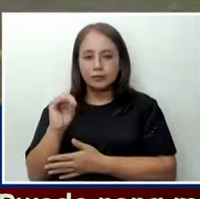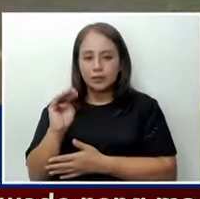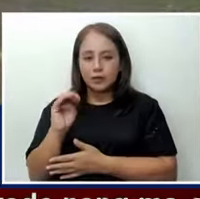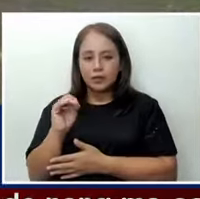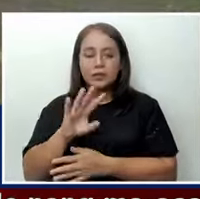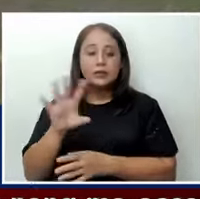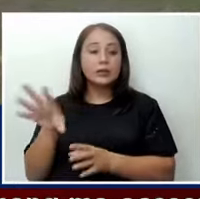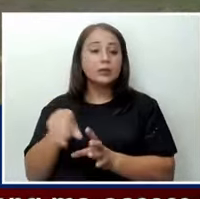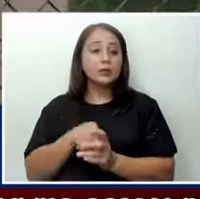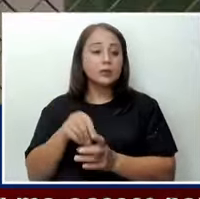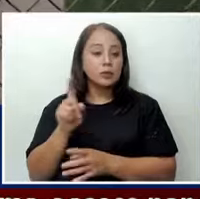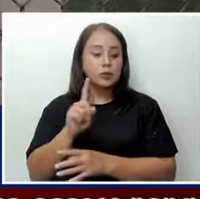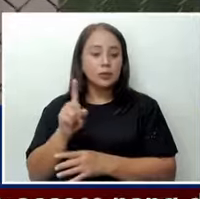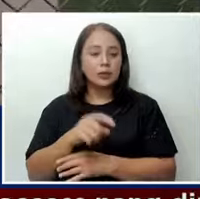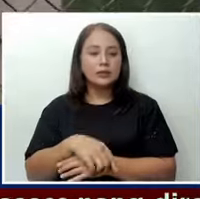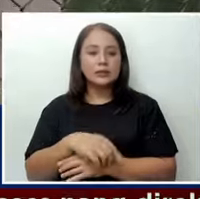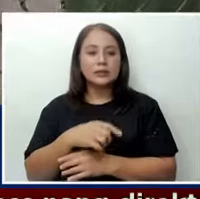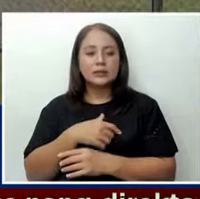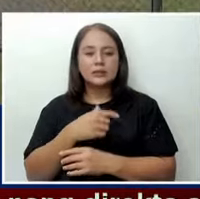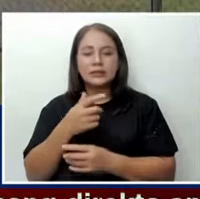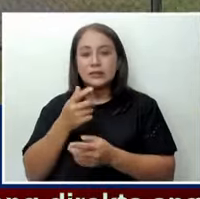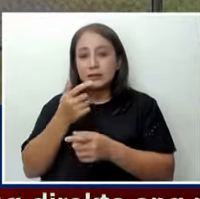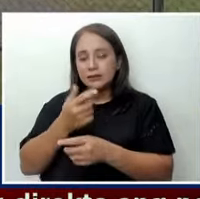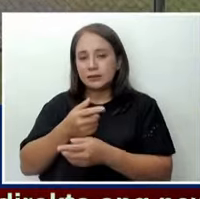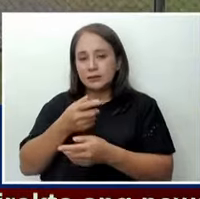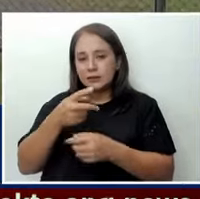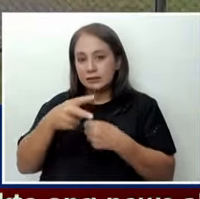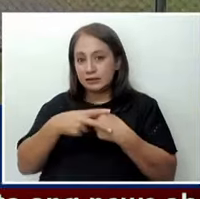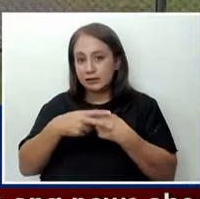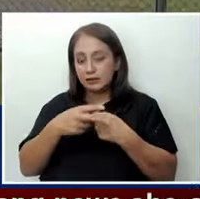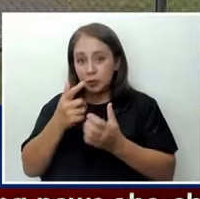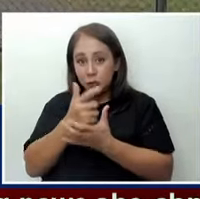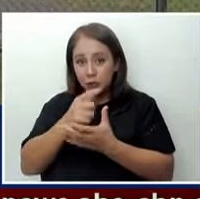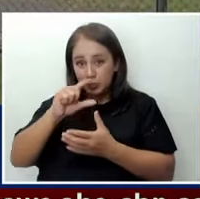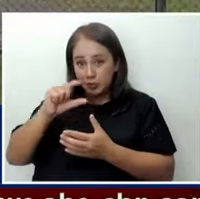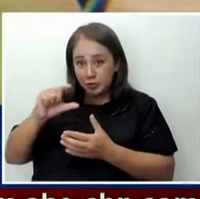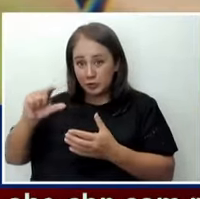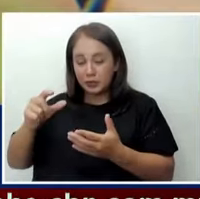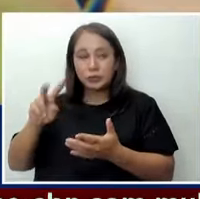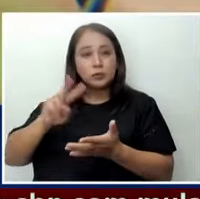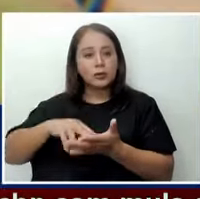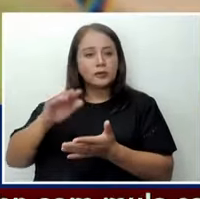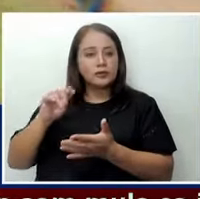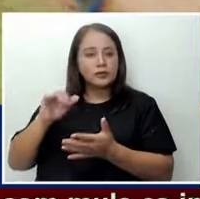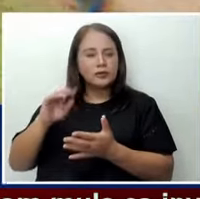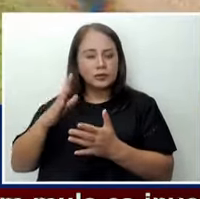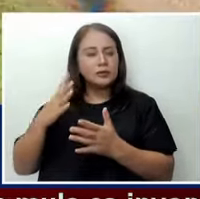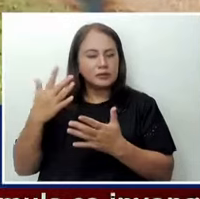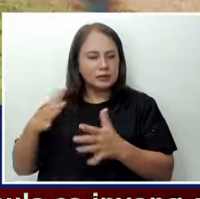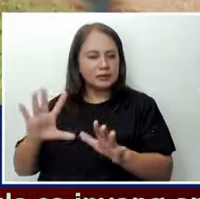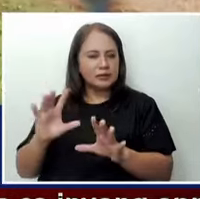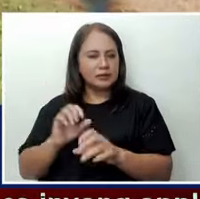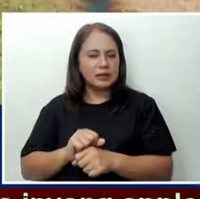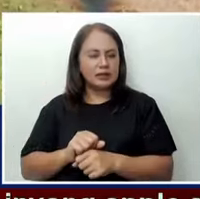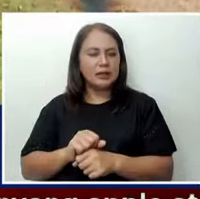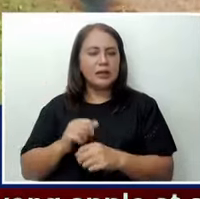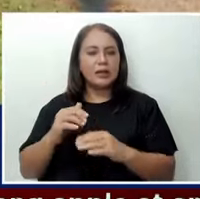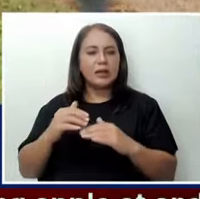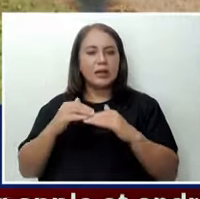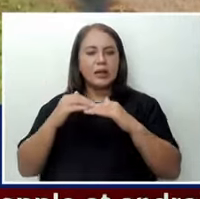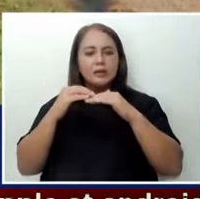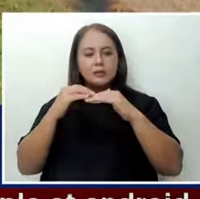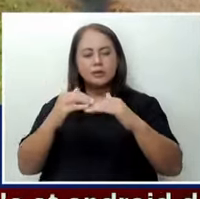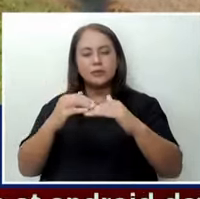Kabilang dito itong ammunition storage facility na natapos noon pang 2015. Above ground fuel tank